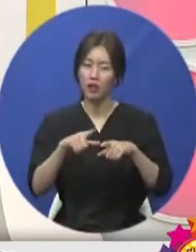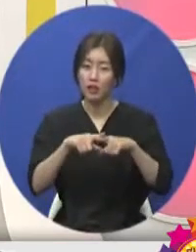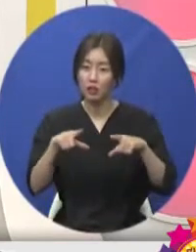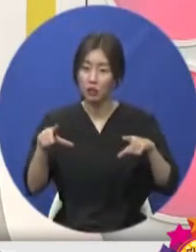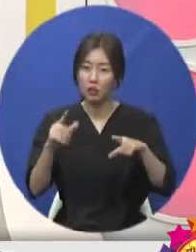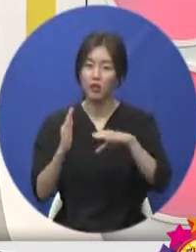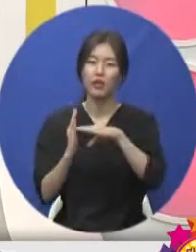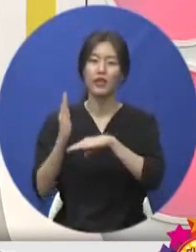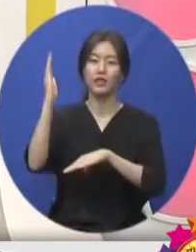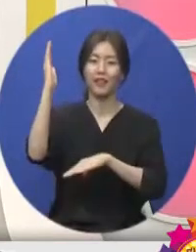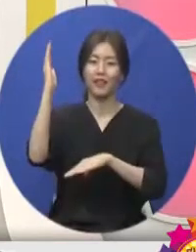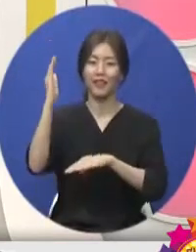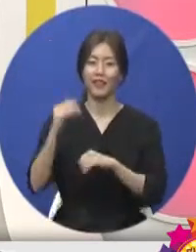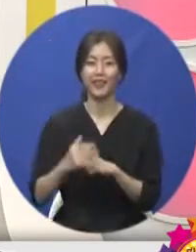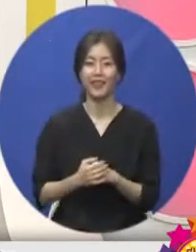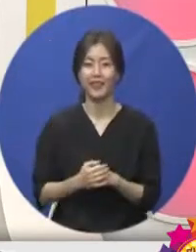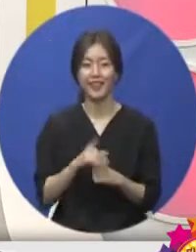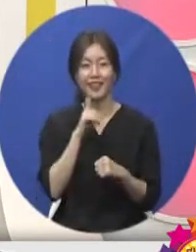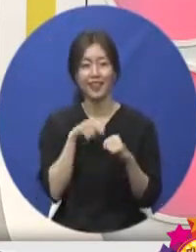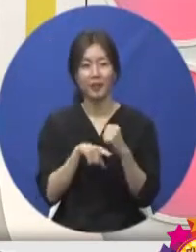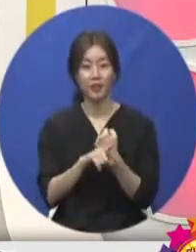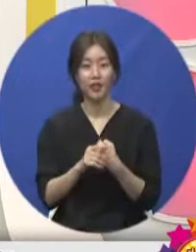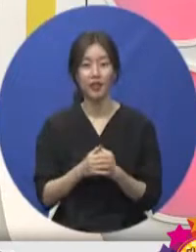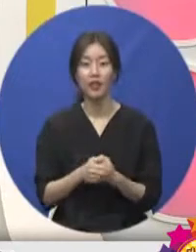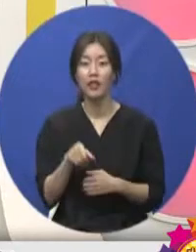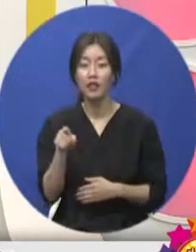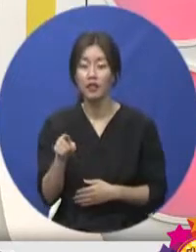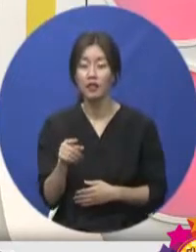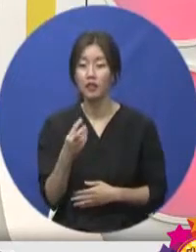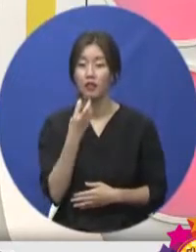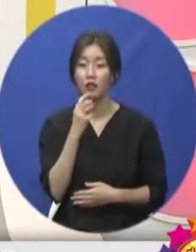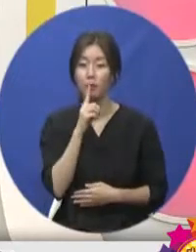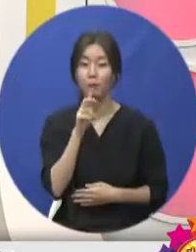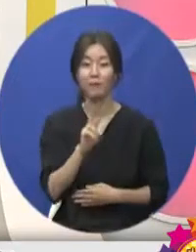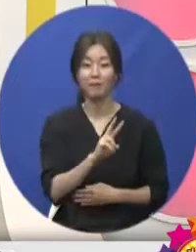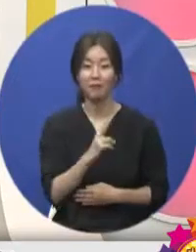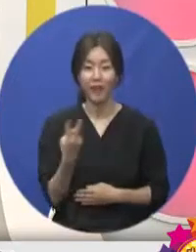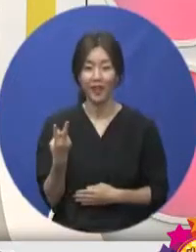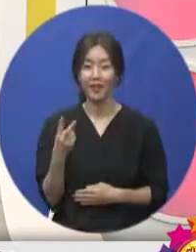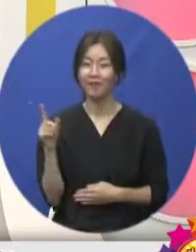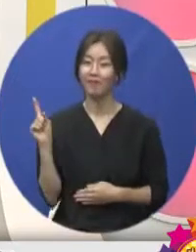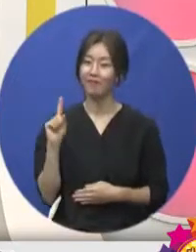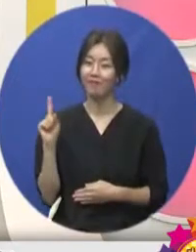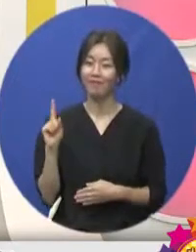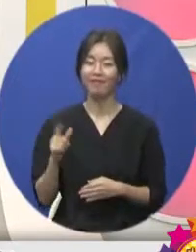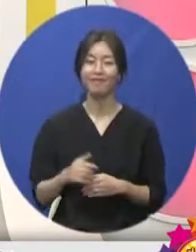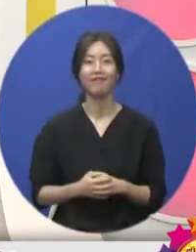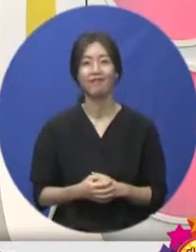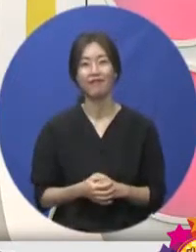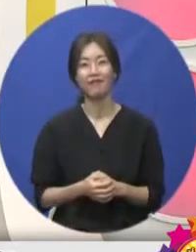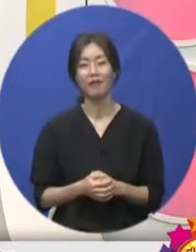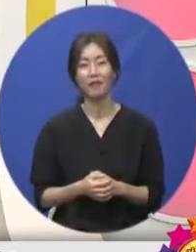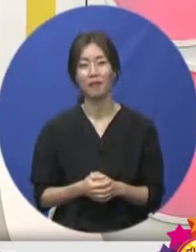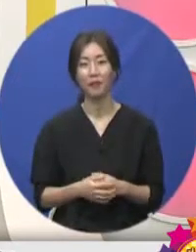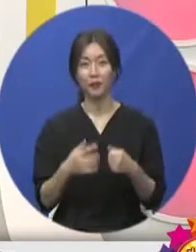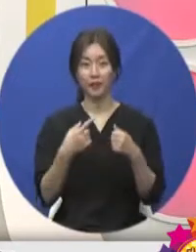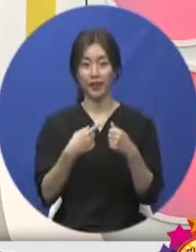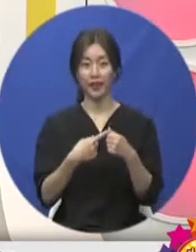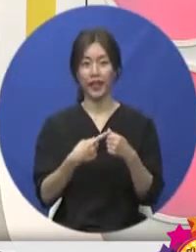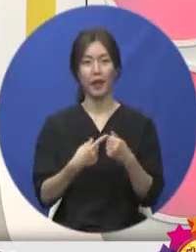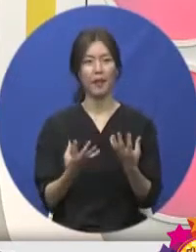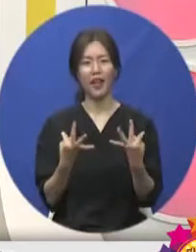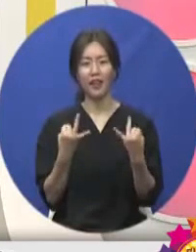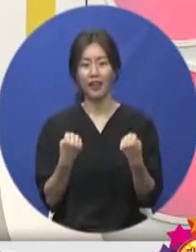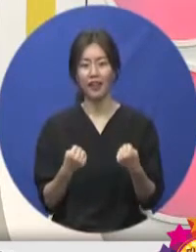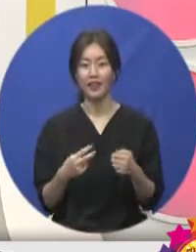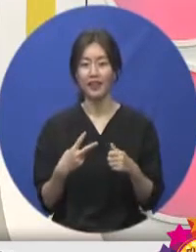정도가 예. 일정 수준을 넘었다는 뜻인데요. 예. 세리삐따. 를 표준어라면 네. 과연 무엇일까요? 네. 1번